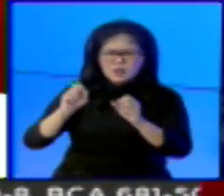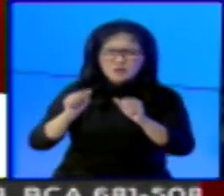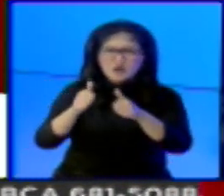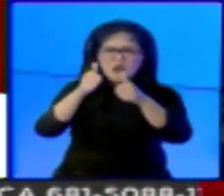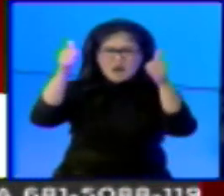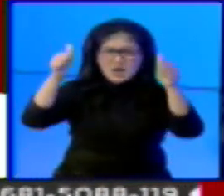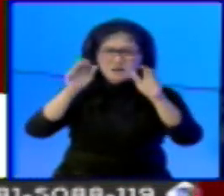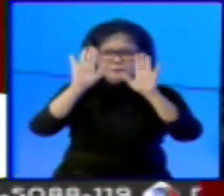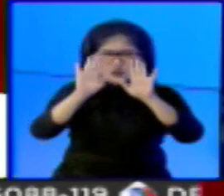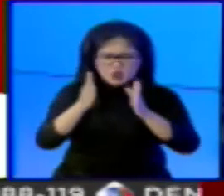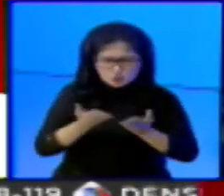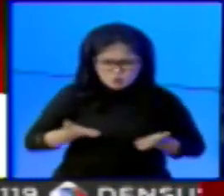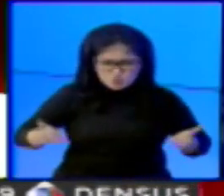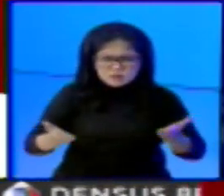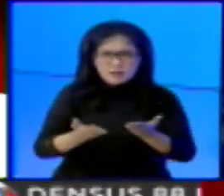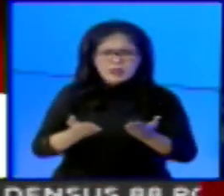masa.